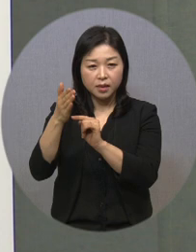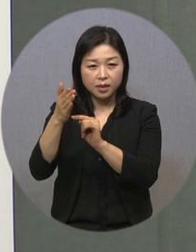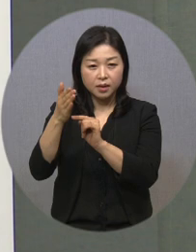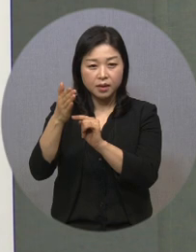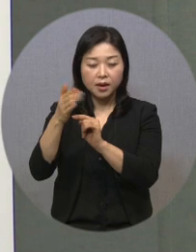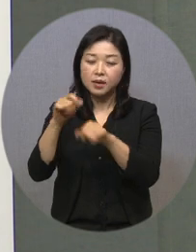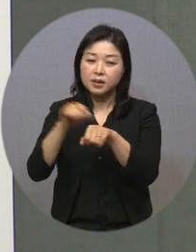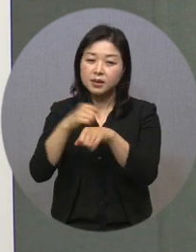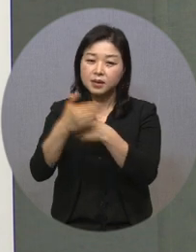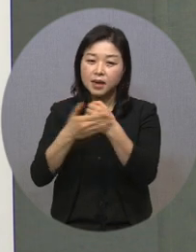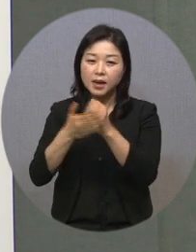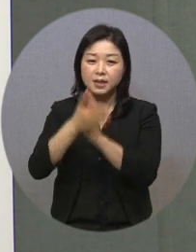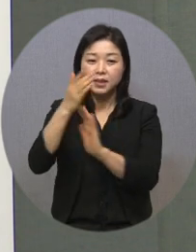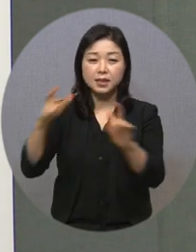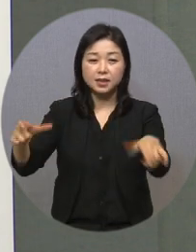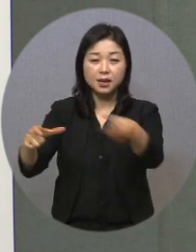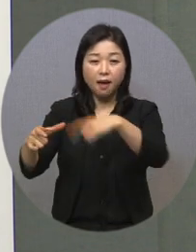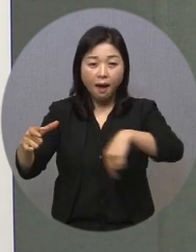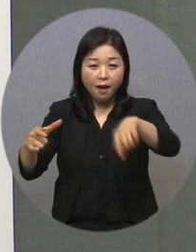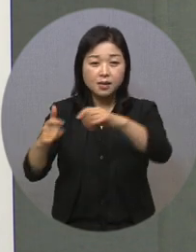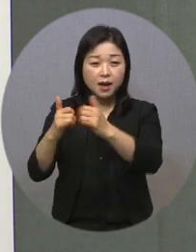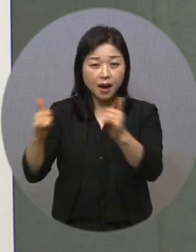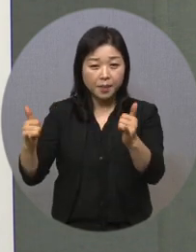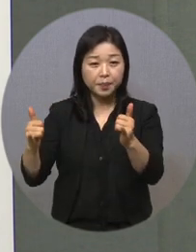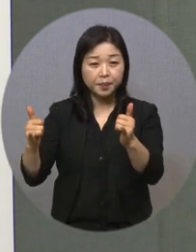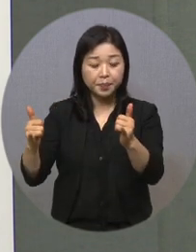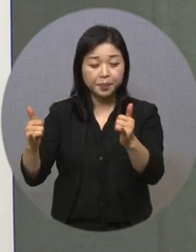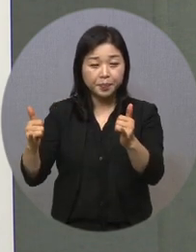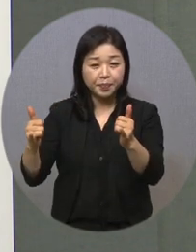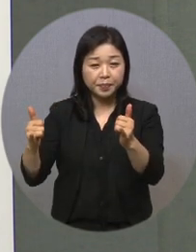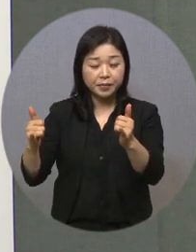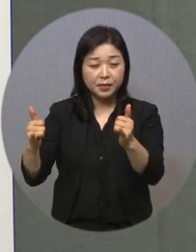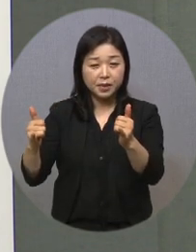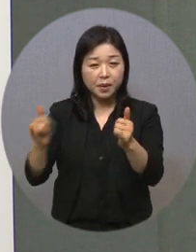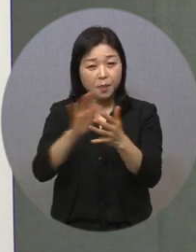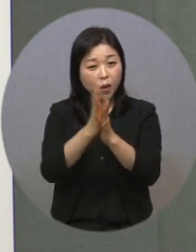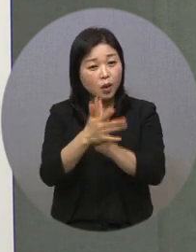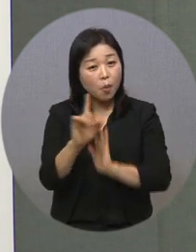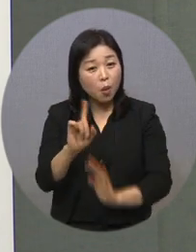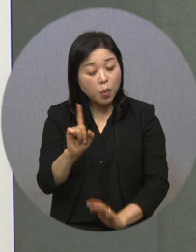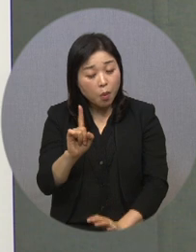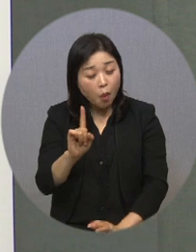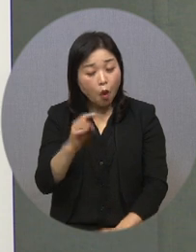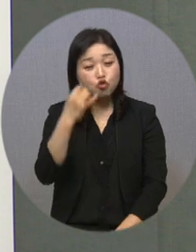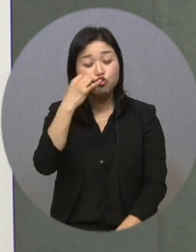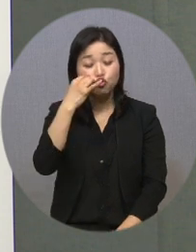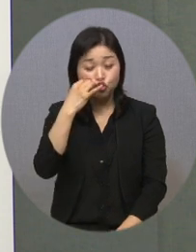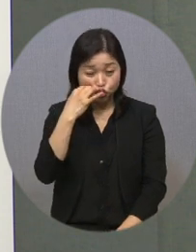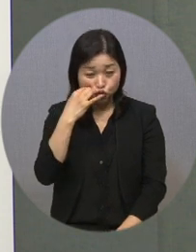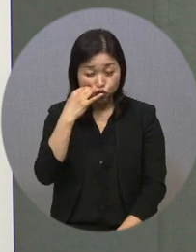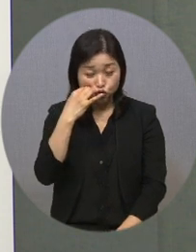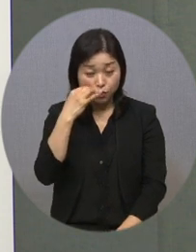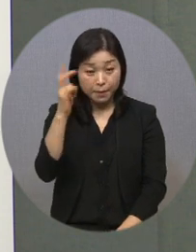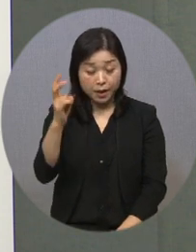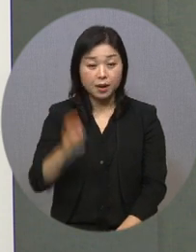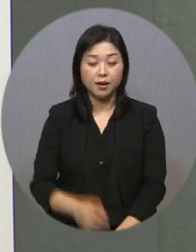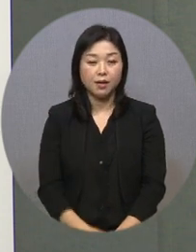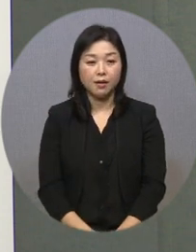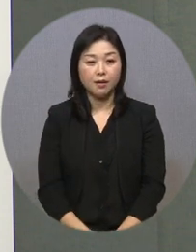특례시가 되면은 특례시가 된 그 시민들이 굉장히 궁금해할